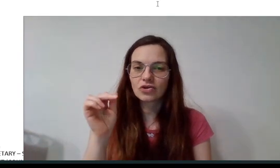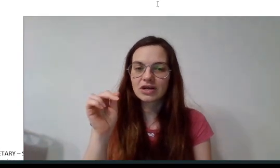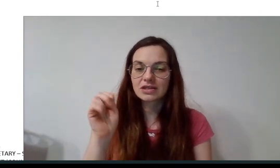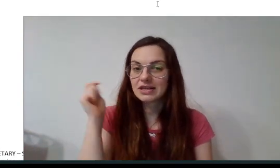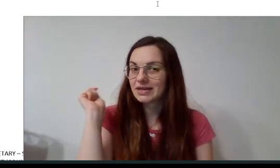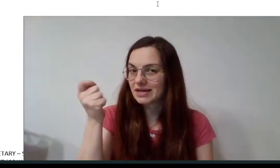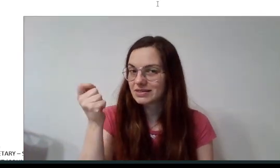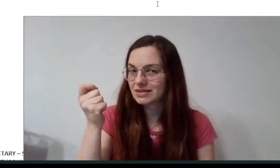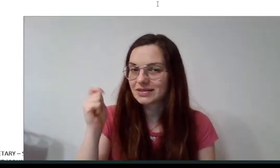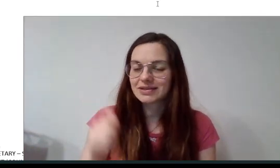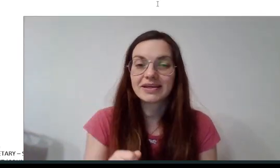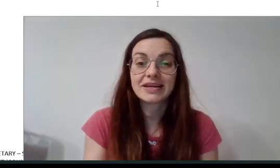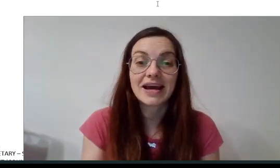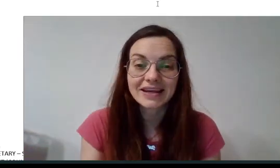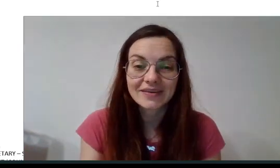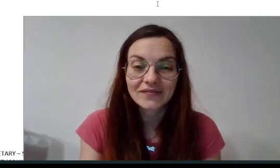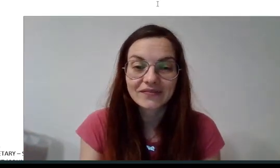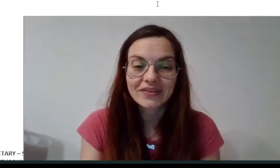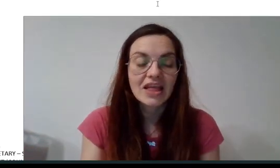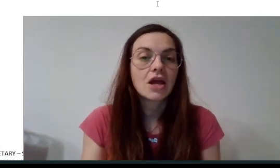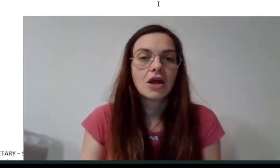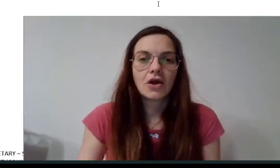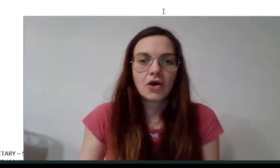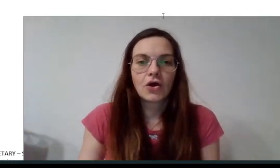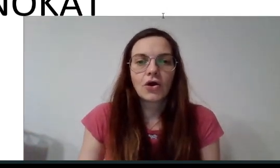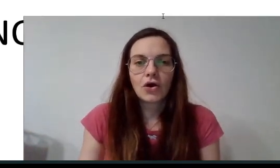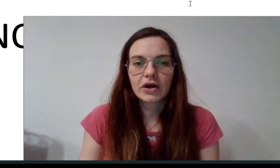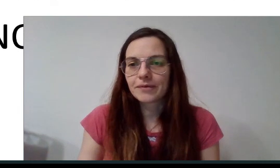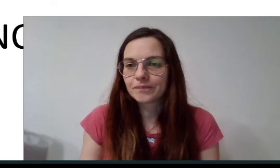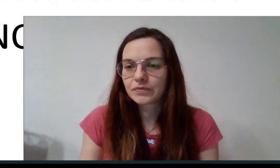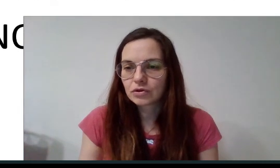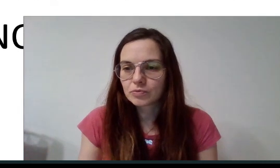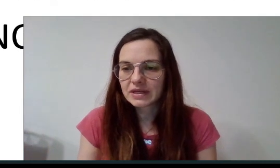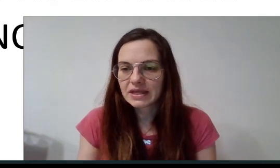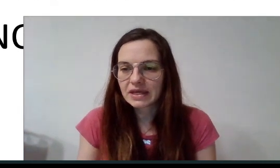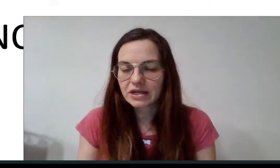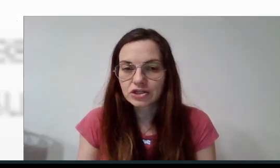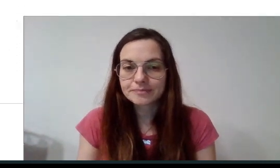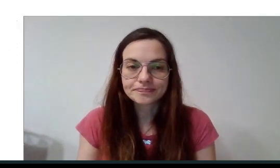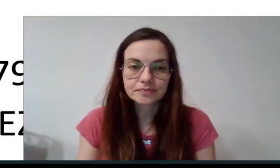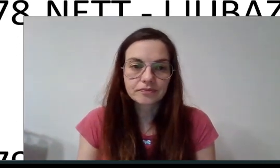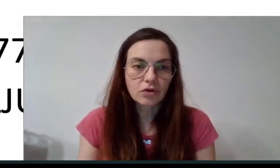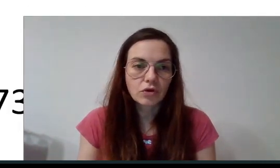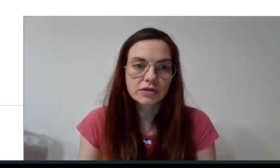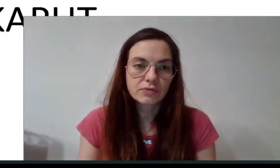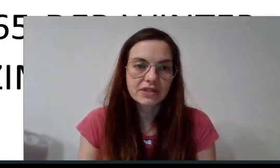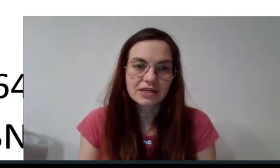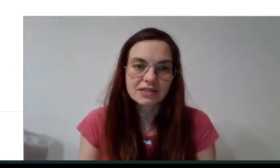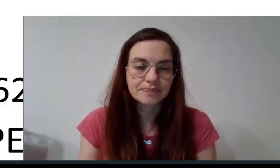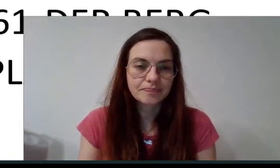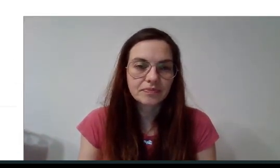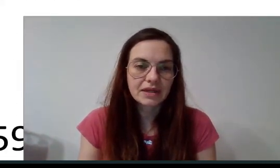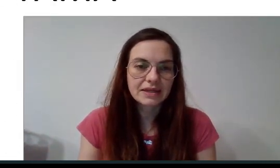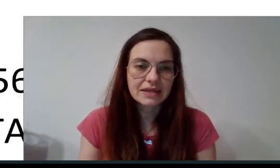ekser, der Nagel. Ok, to su bile te riječi koje smo za danas hteli